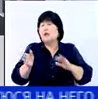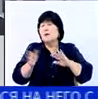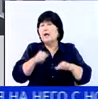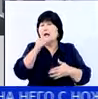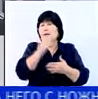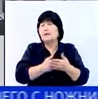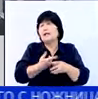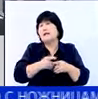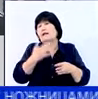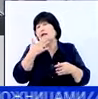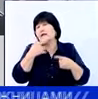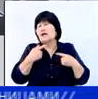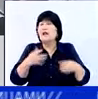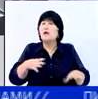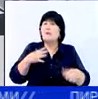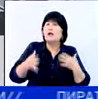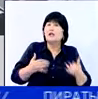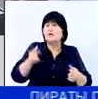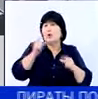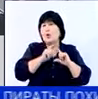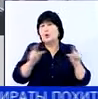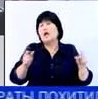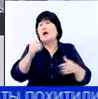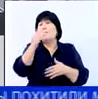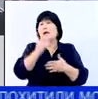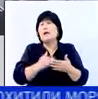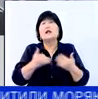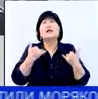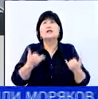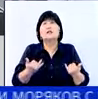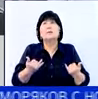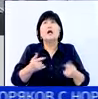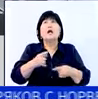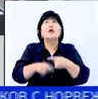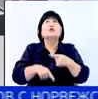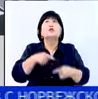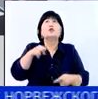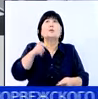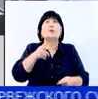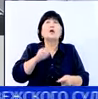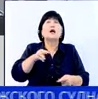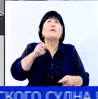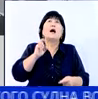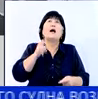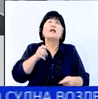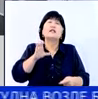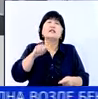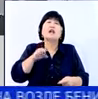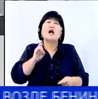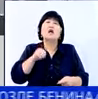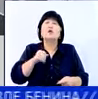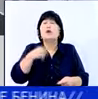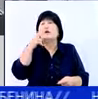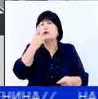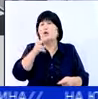вот Foundation, минуя подготовительную школу программу. Теперь следующая программа – магистратура. Но у нас уже второй